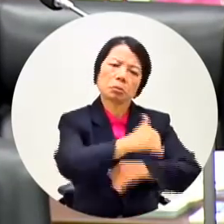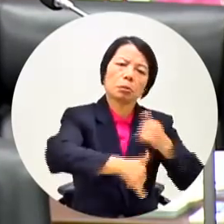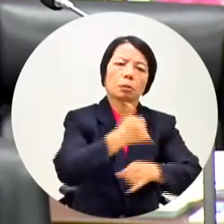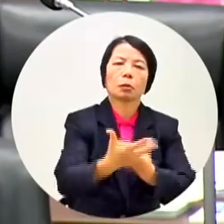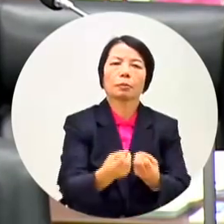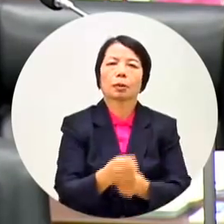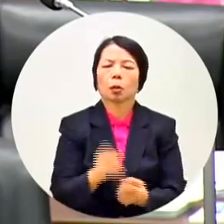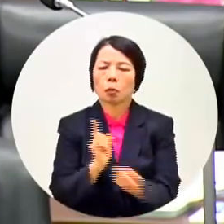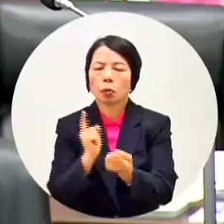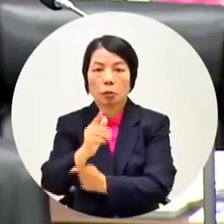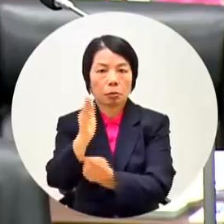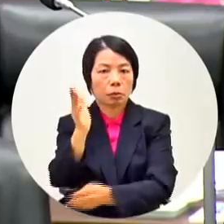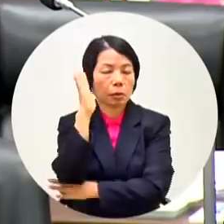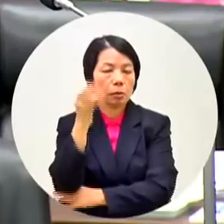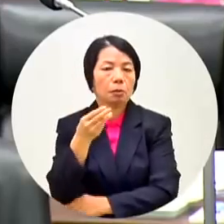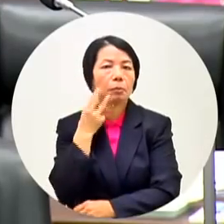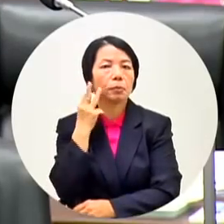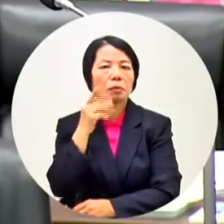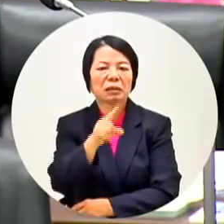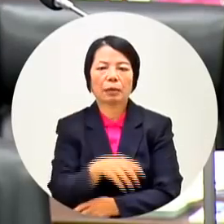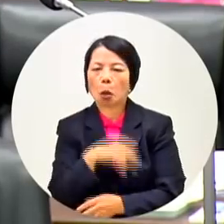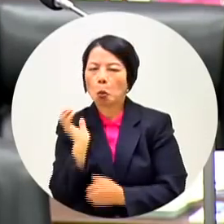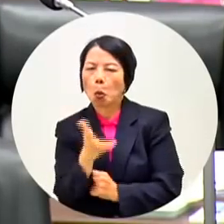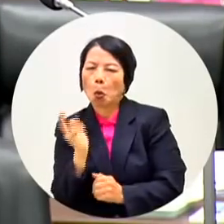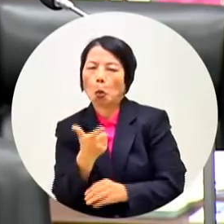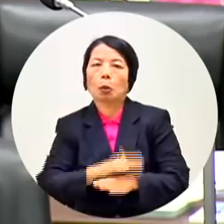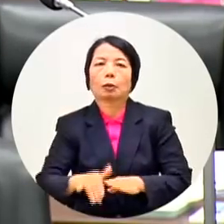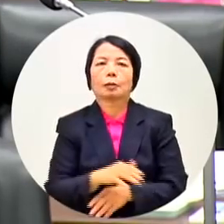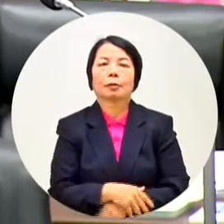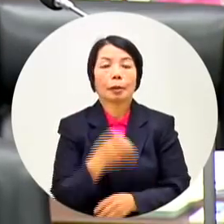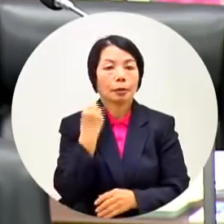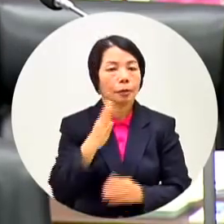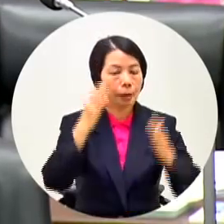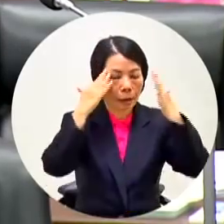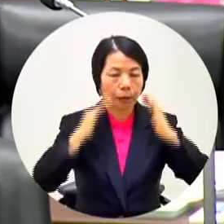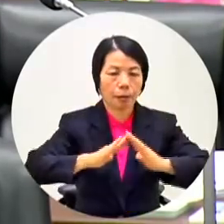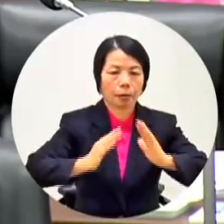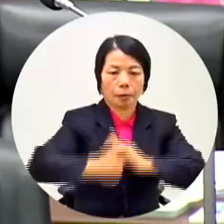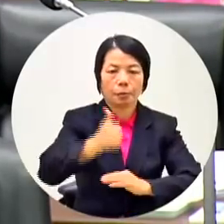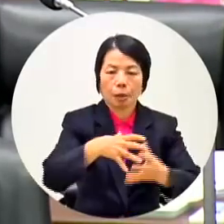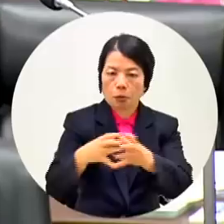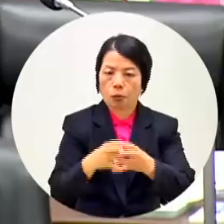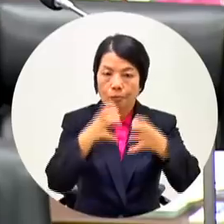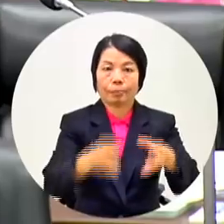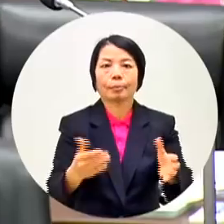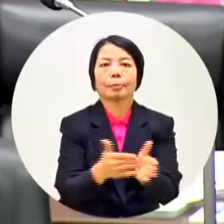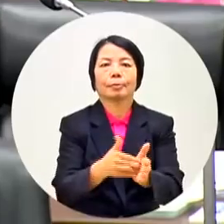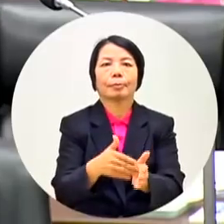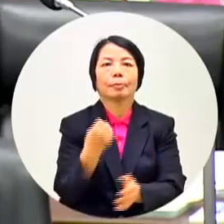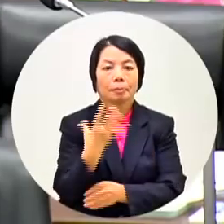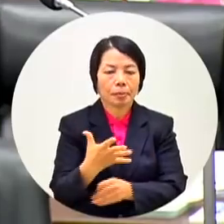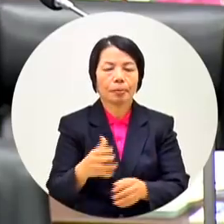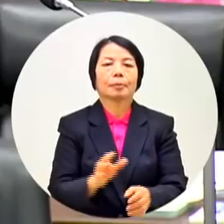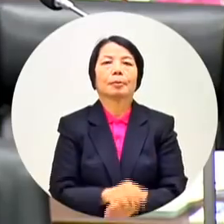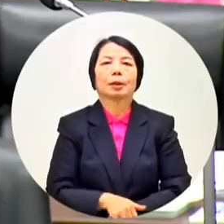大概是毋是讲安静？新的韩市长一个团队出来，对咱高雄市有帮助的。咱一定爱来加